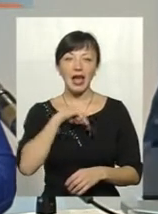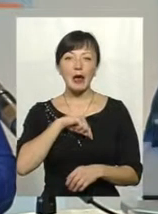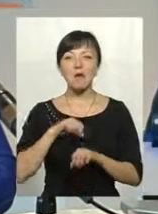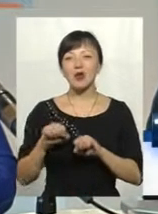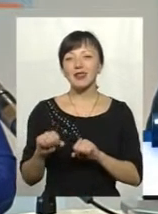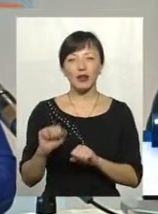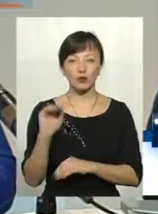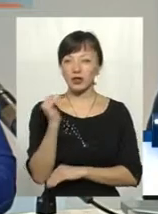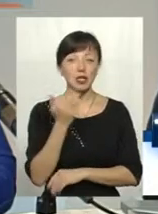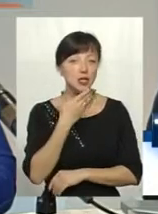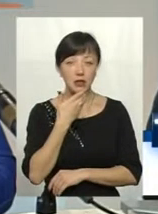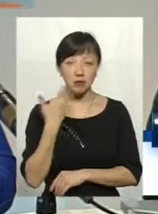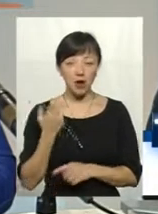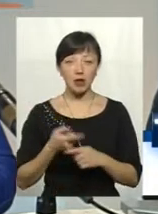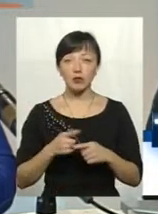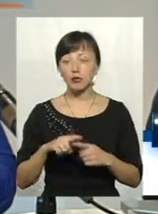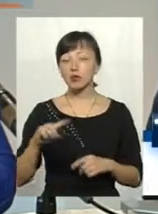дитини немає. Тому